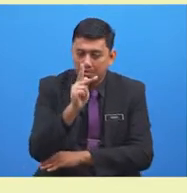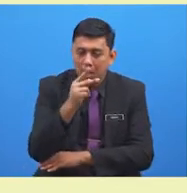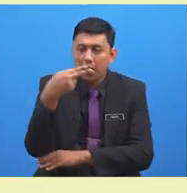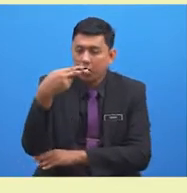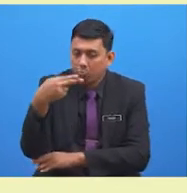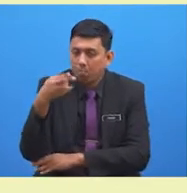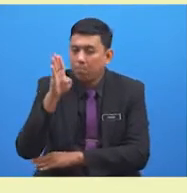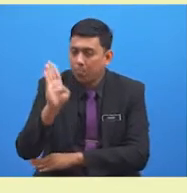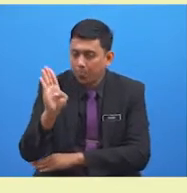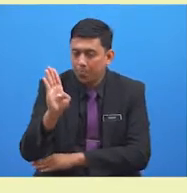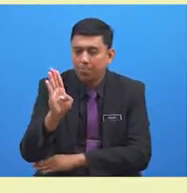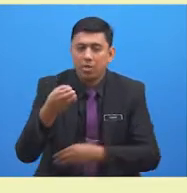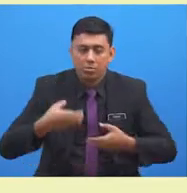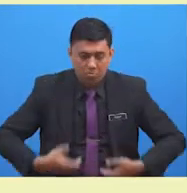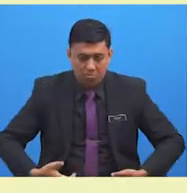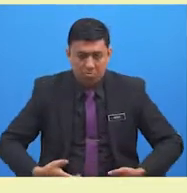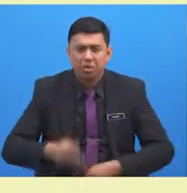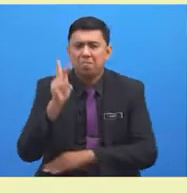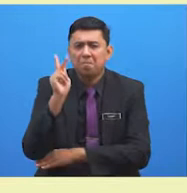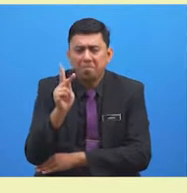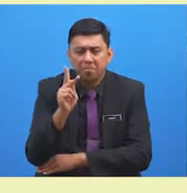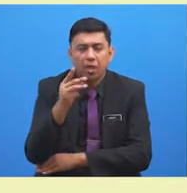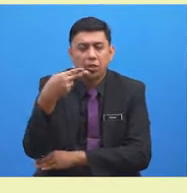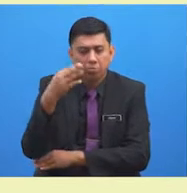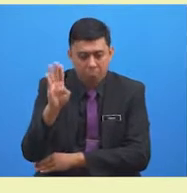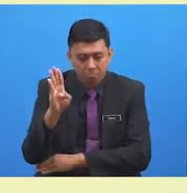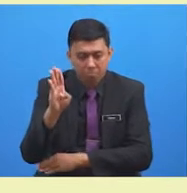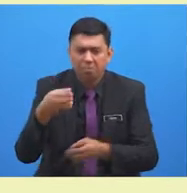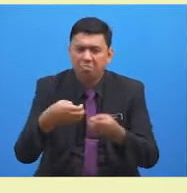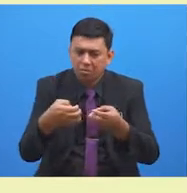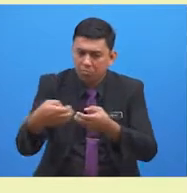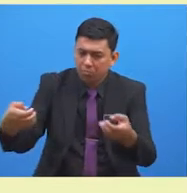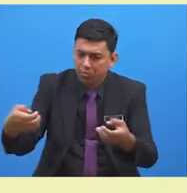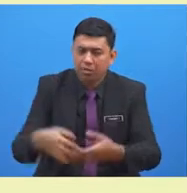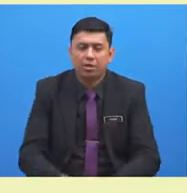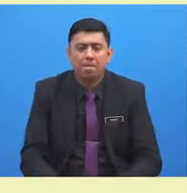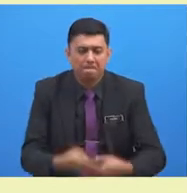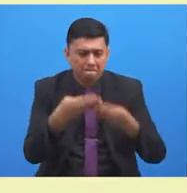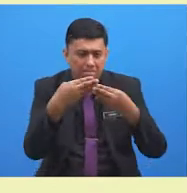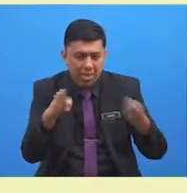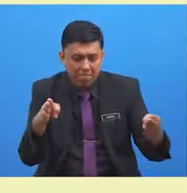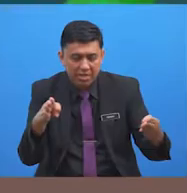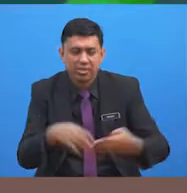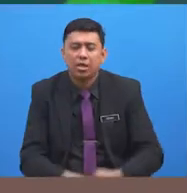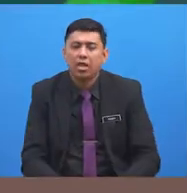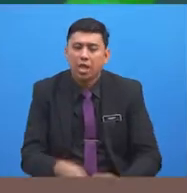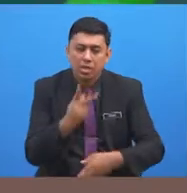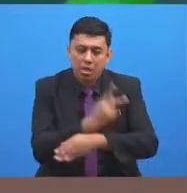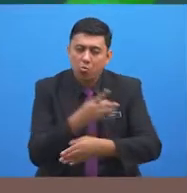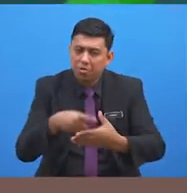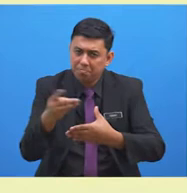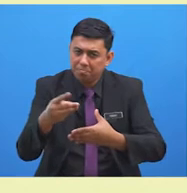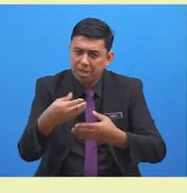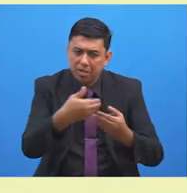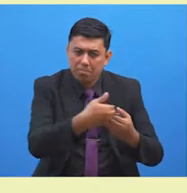karbaminohemoglobin terurai dan membebaskan karbon dioksida untuk disingkirkan semasa hembusan nafas. Pelajar-pelajar